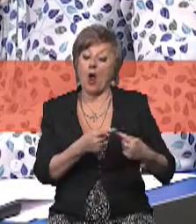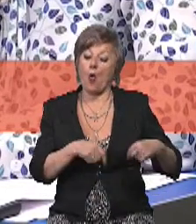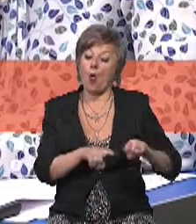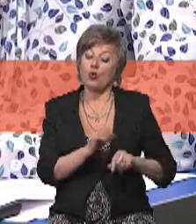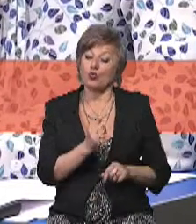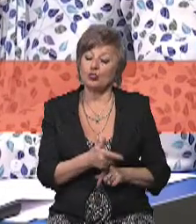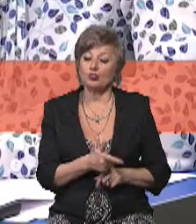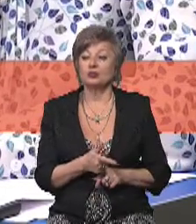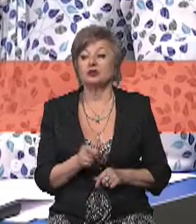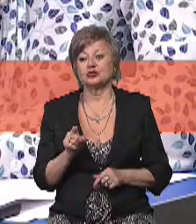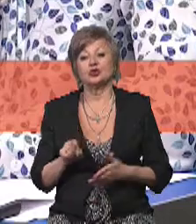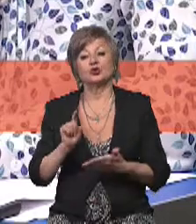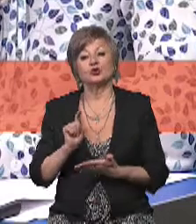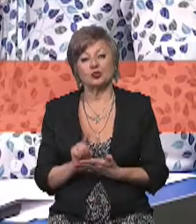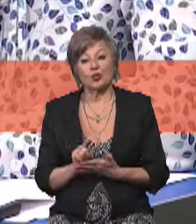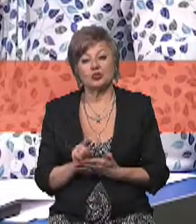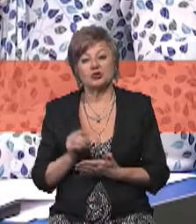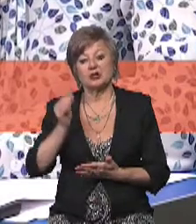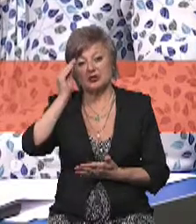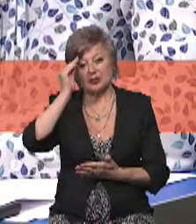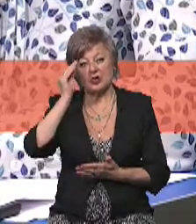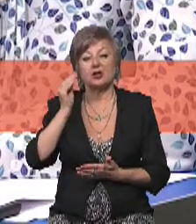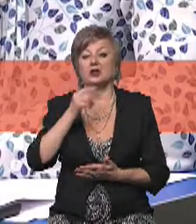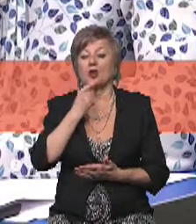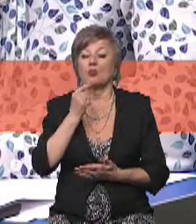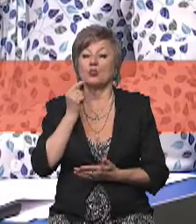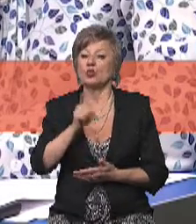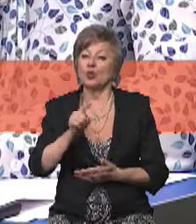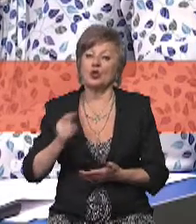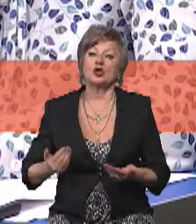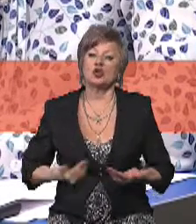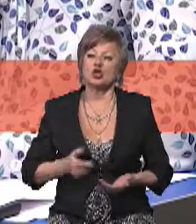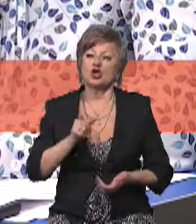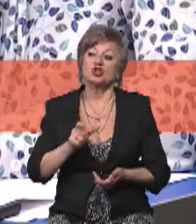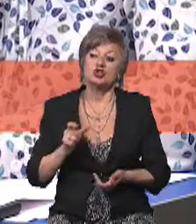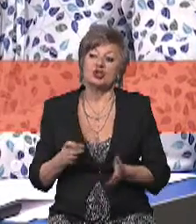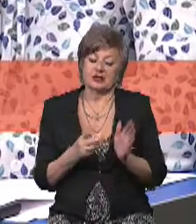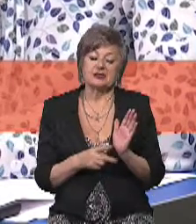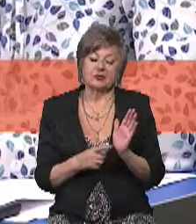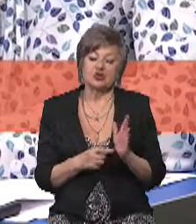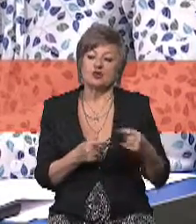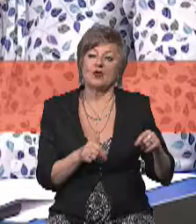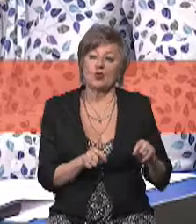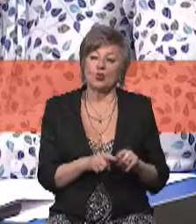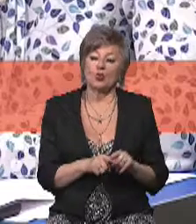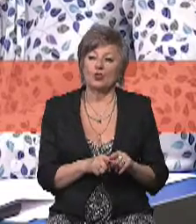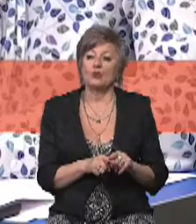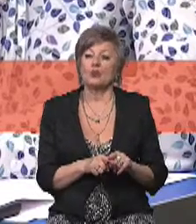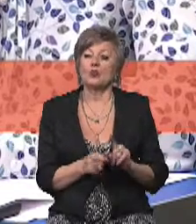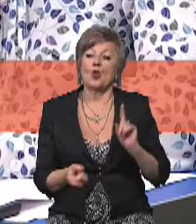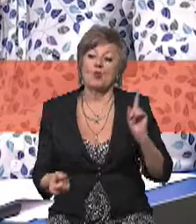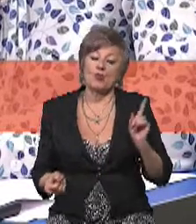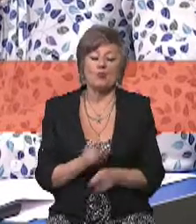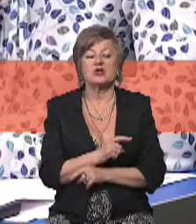ти повинен, на думку багатьох мешканців, наприклад, 76-го округу, підміняти місцеву